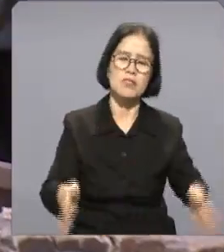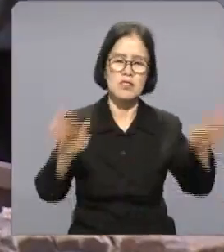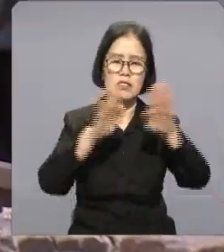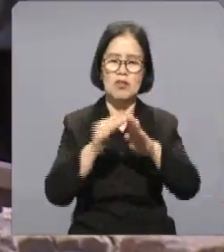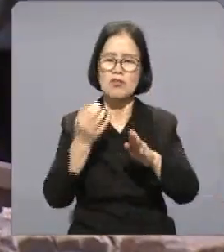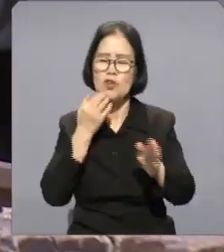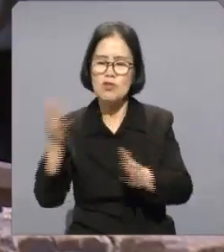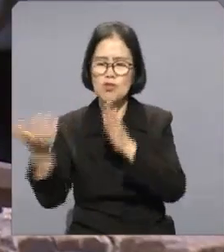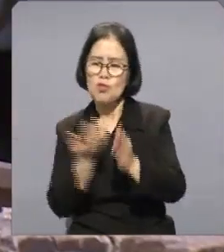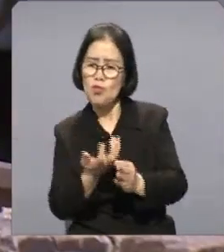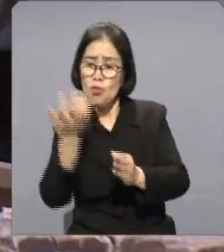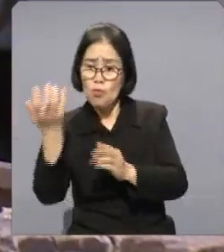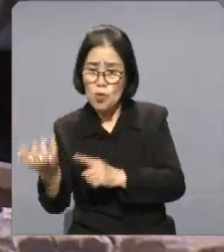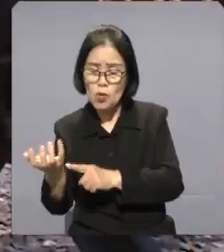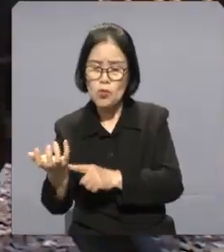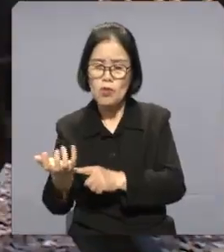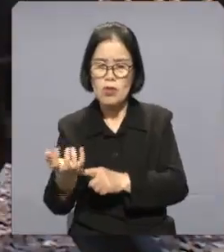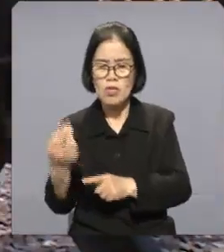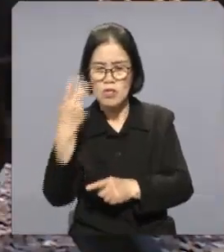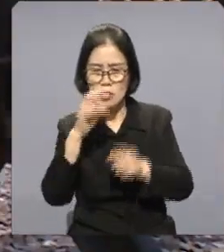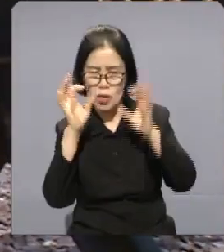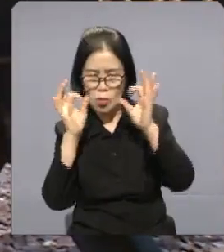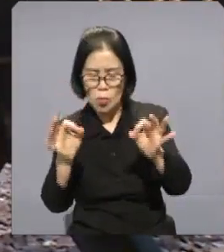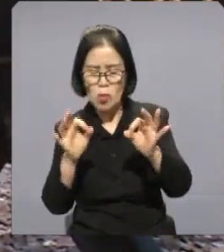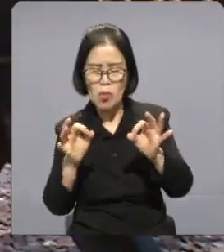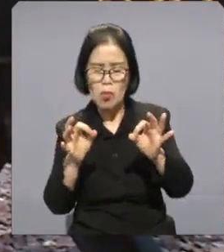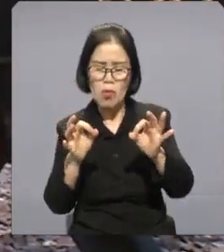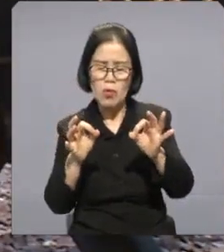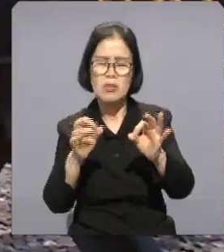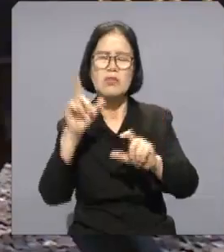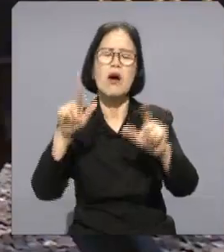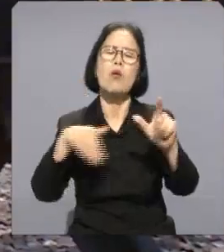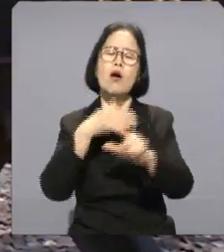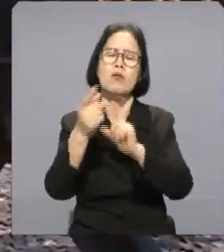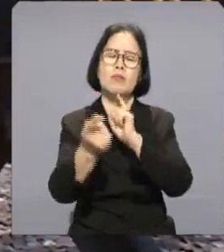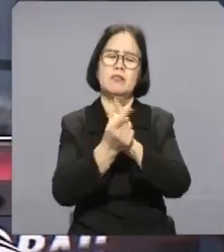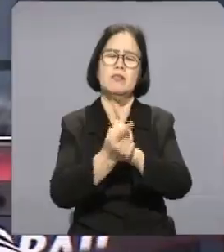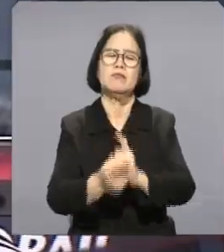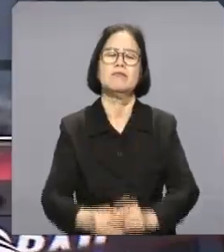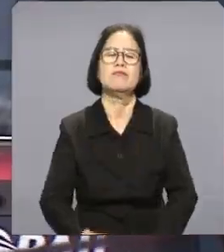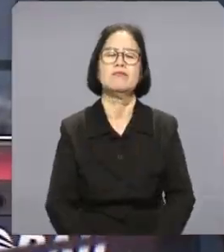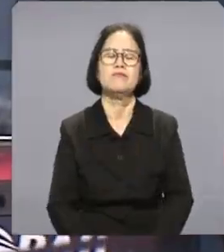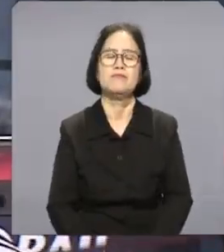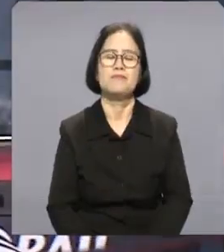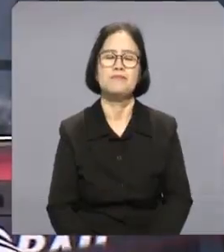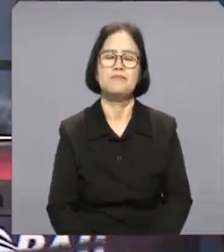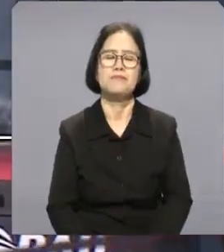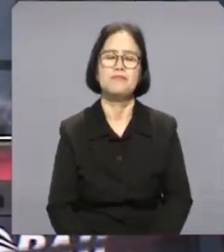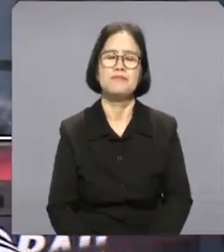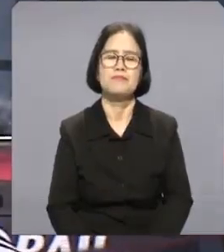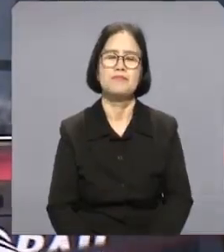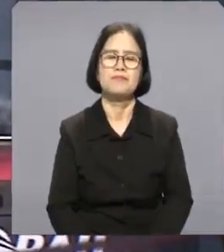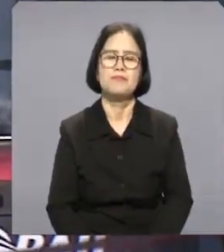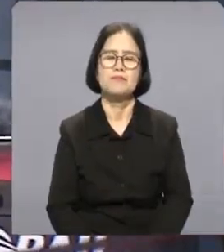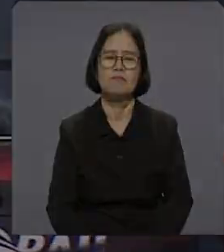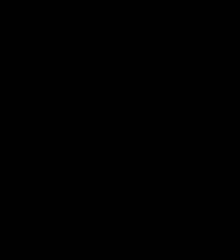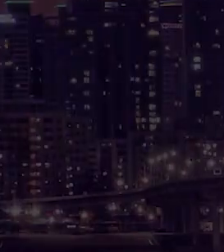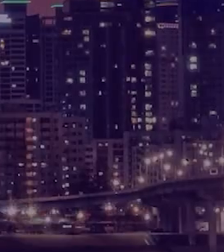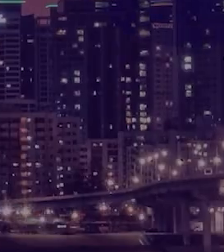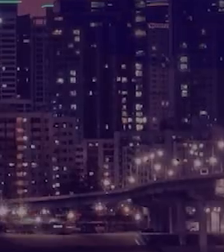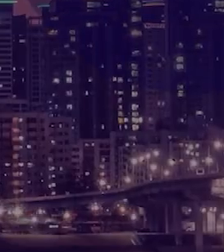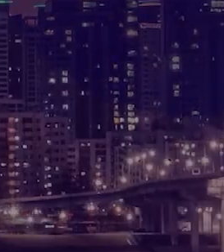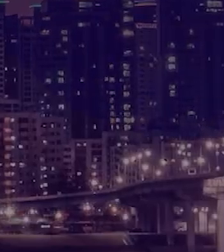경기도로 옮겨지는 걸 지켜봐야만 하는 상황에 놓였습니다. OBS 뉴스 윤종화입니다.